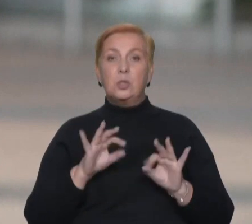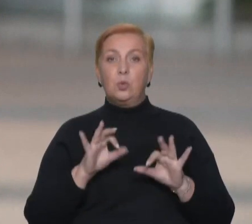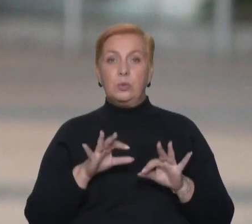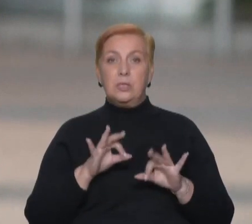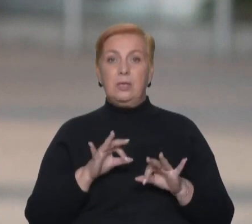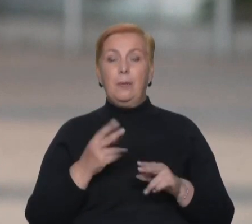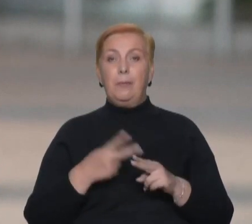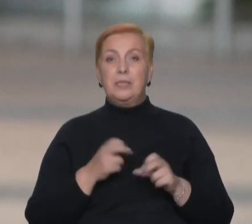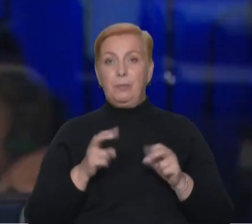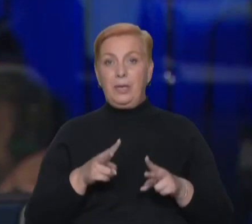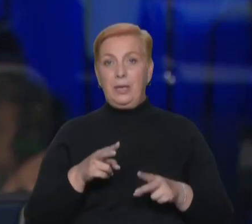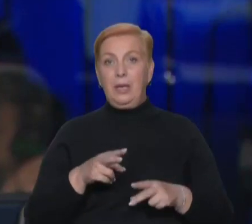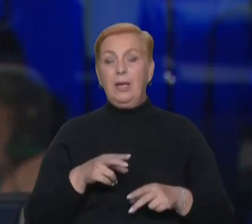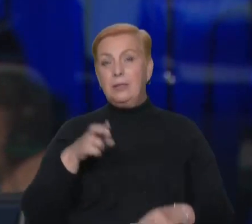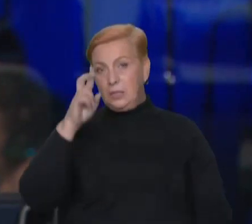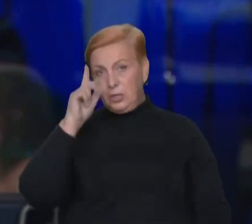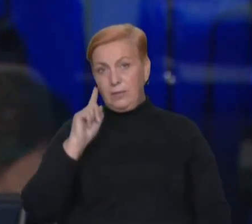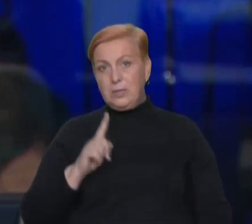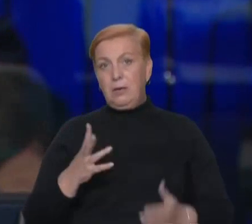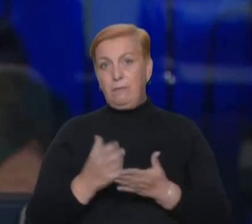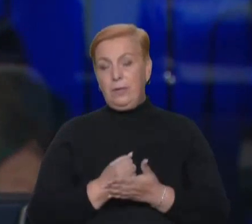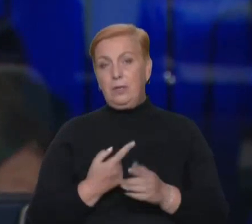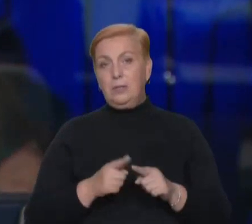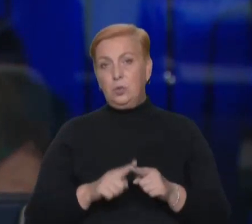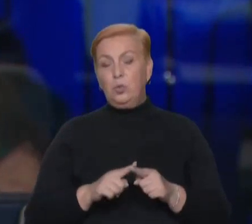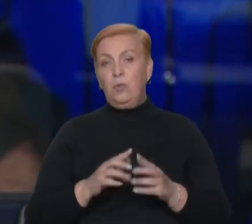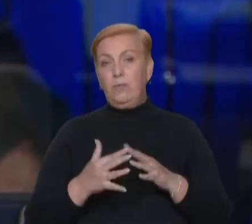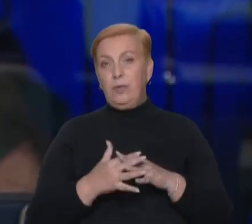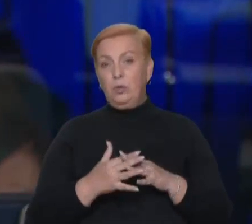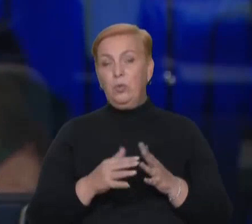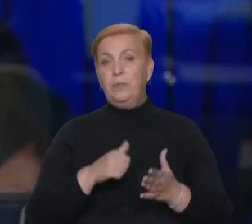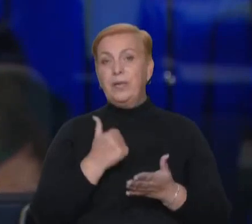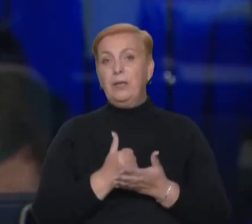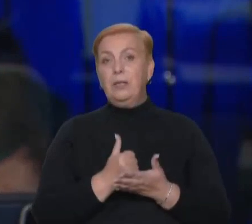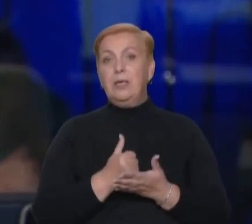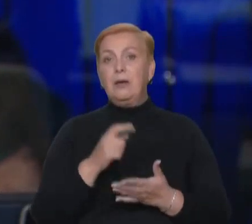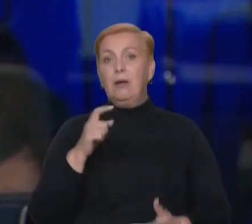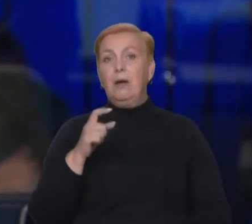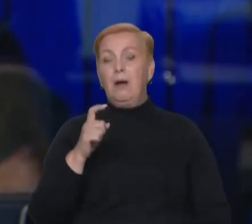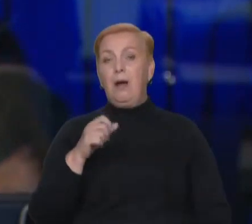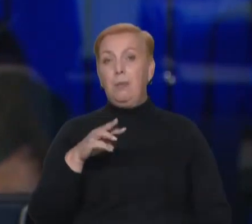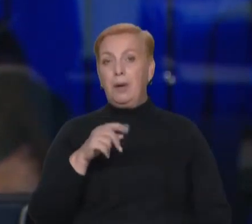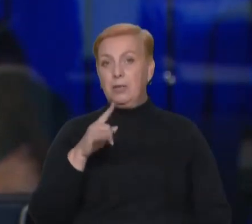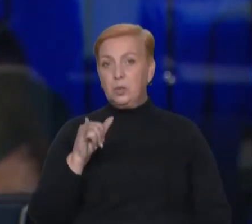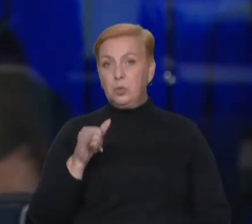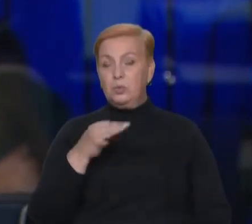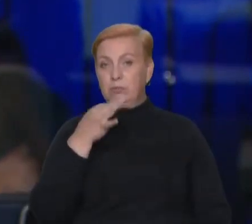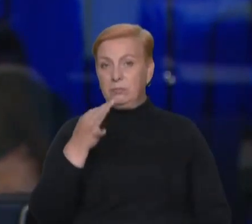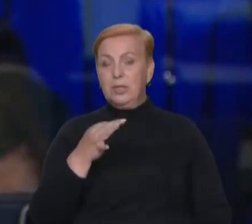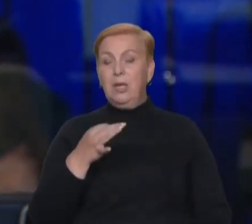Ізраїль виграє цю війну. Лідер сектору Газа Мохаммед Дейф заявив, що Хамас випустив по Ізраїлю